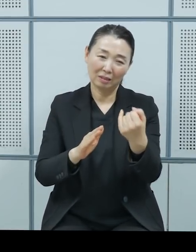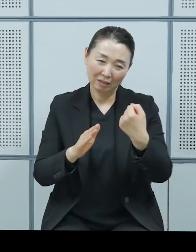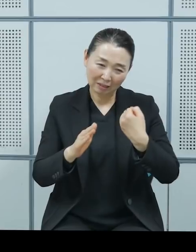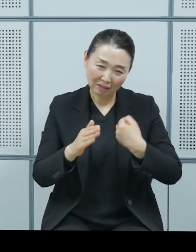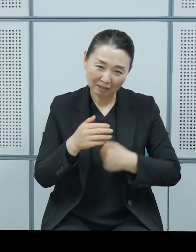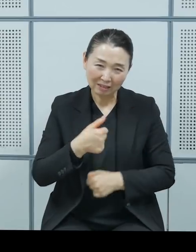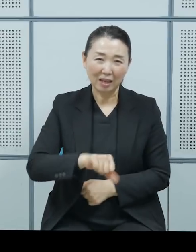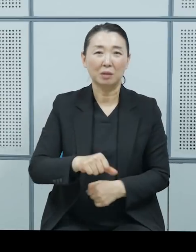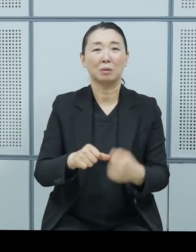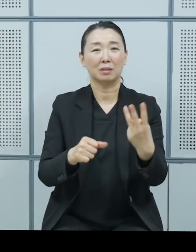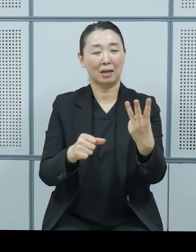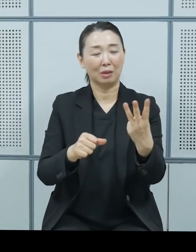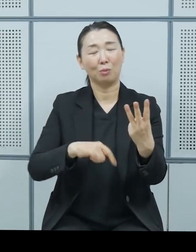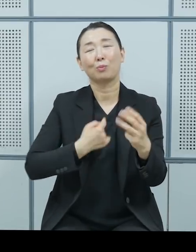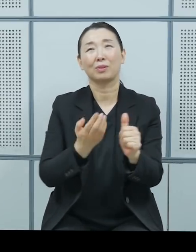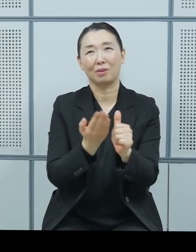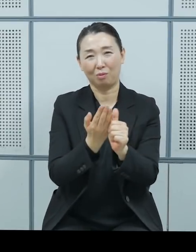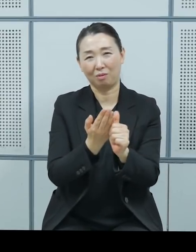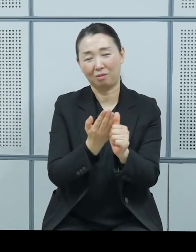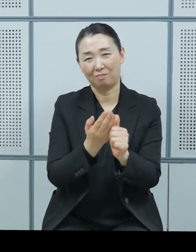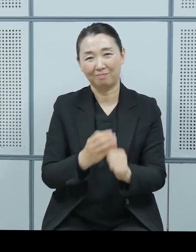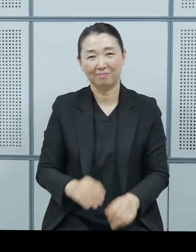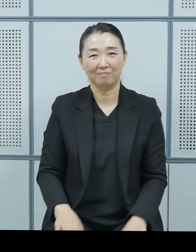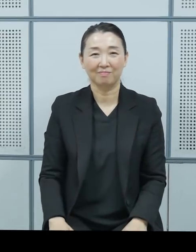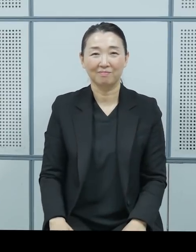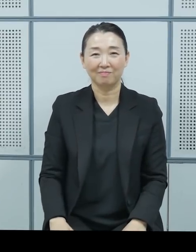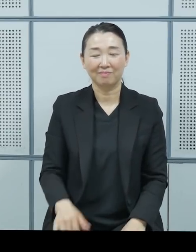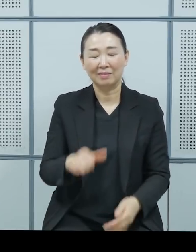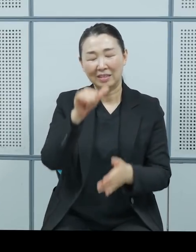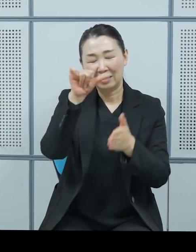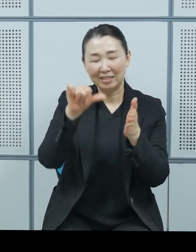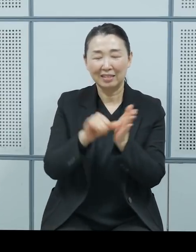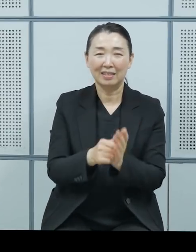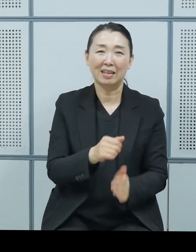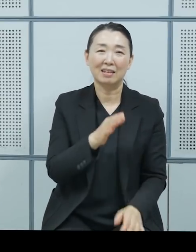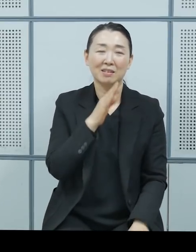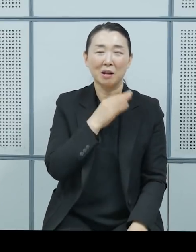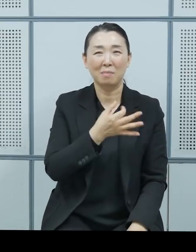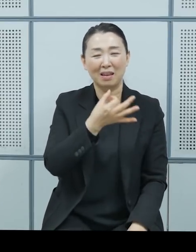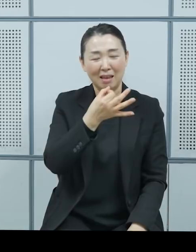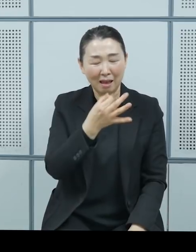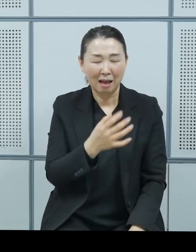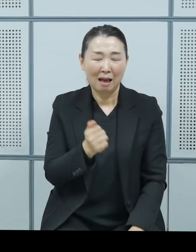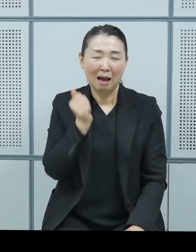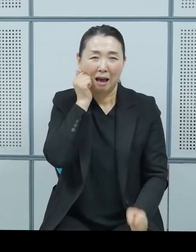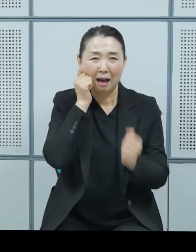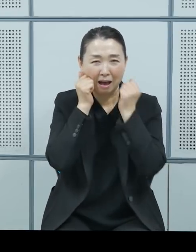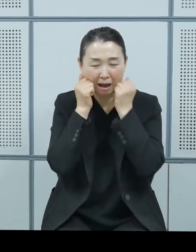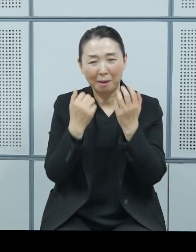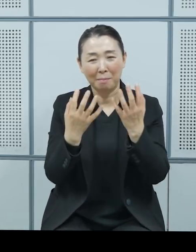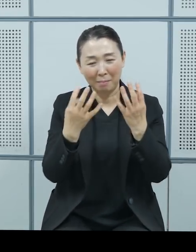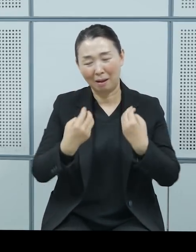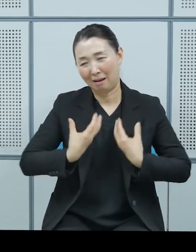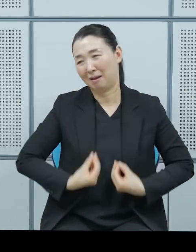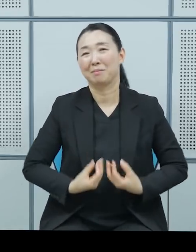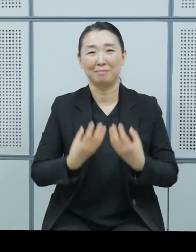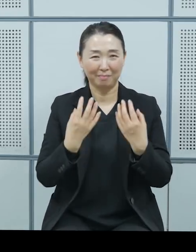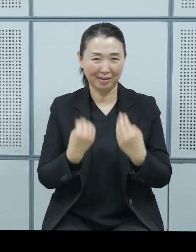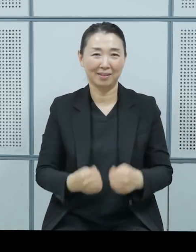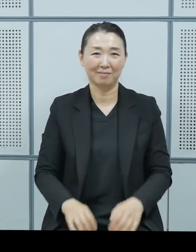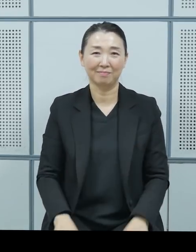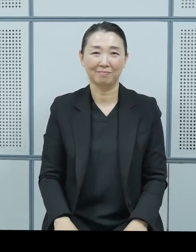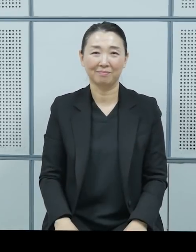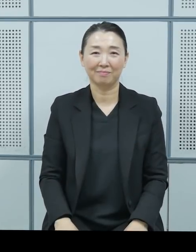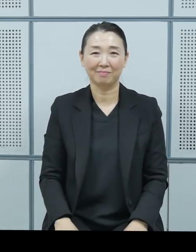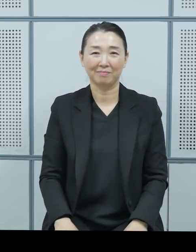분입니다. 정말 대단한 분이죠. 네, 맞습니다. 인생에 비바람이 불고 또 내 뜻대로 되지 않아서 좌절하실 때가 많으셨다고